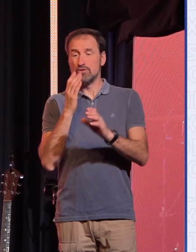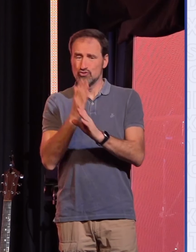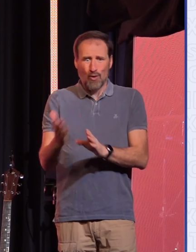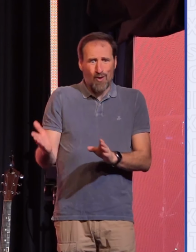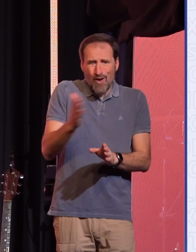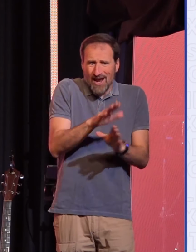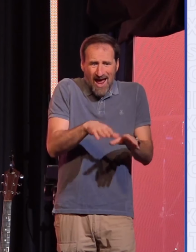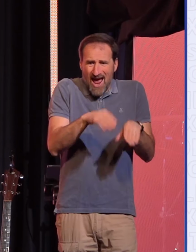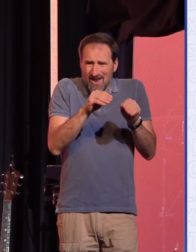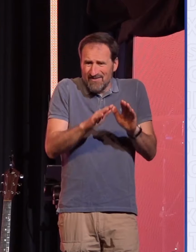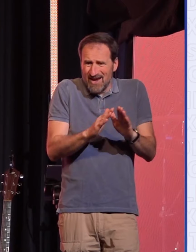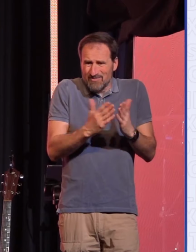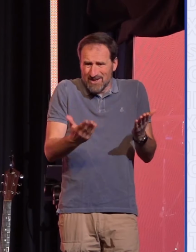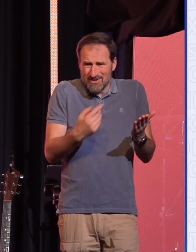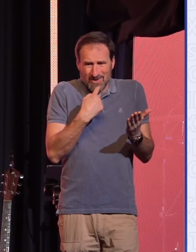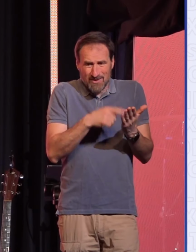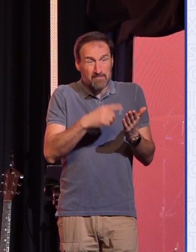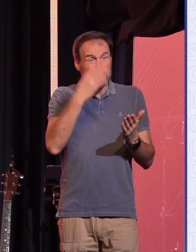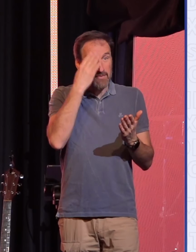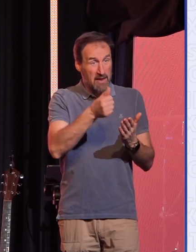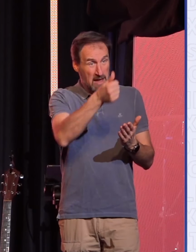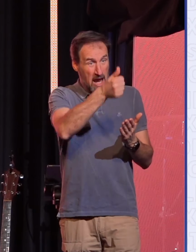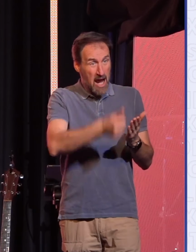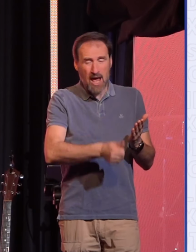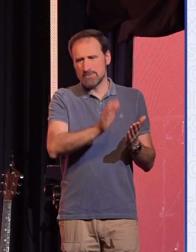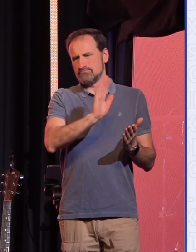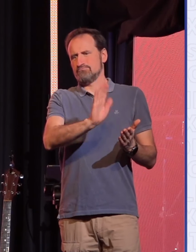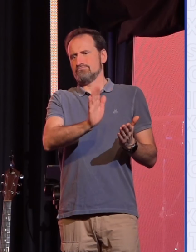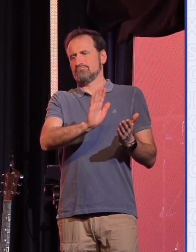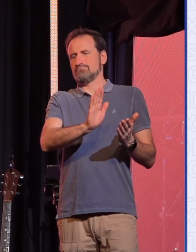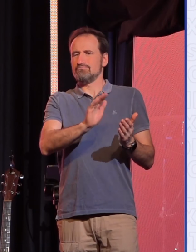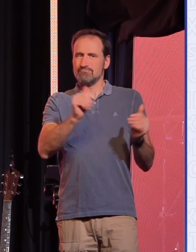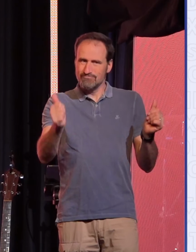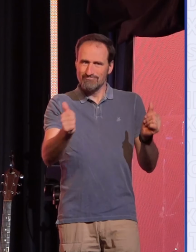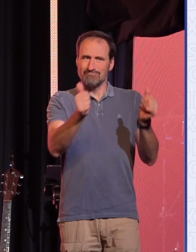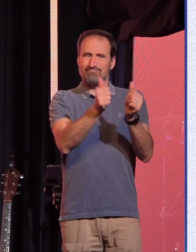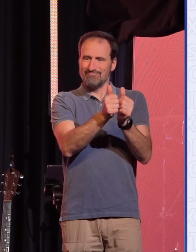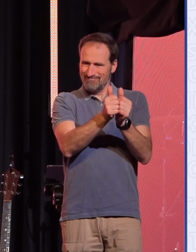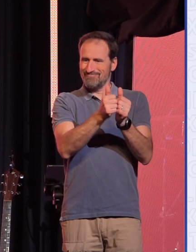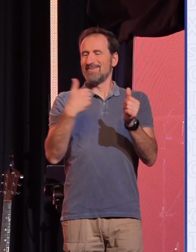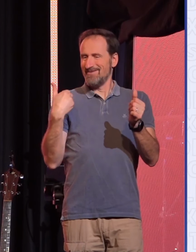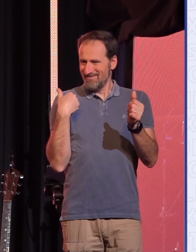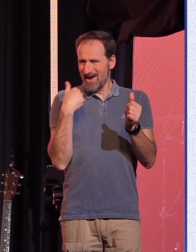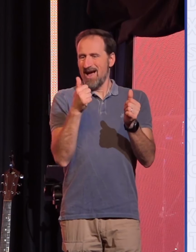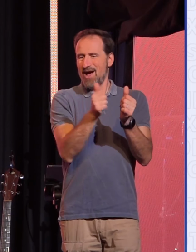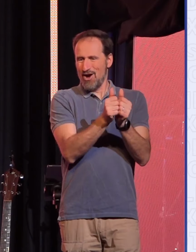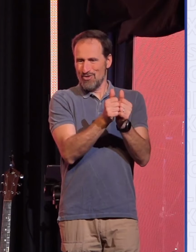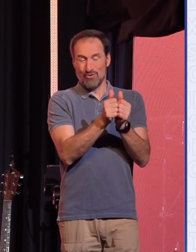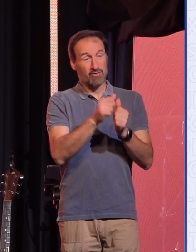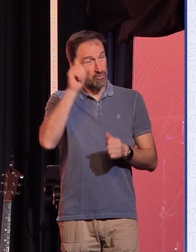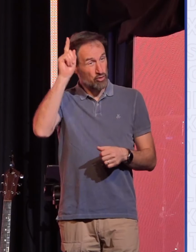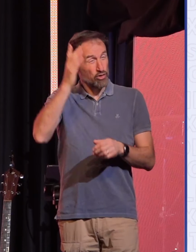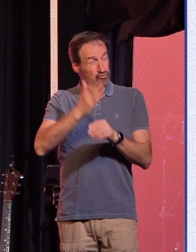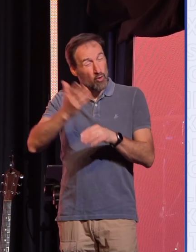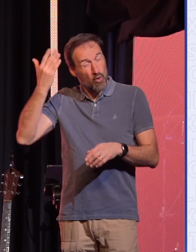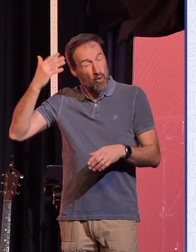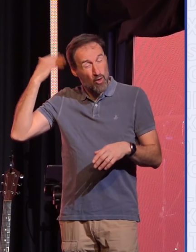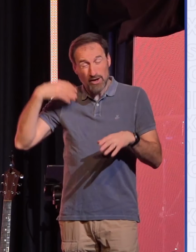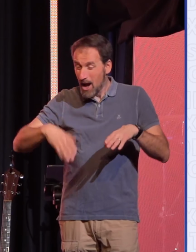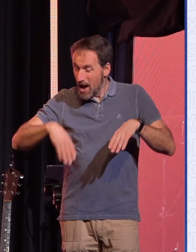sein und deswegen schuf er ihm ein Gegenüber. Von daher glaube ich, dass die Ehe richtig gut ist. Aber ich